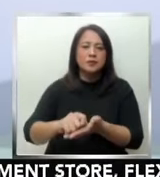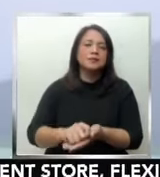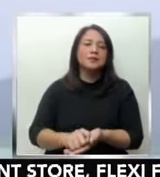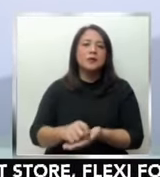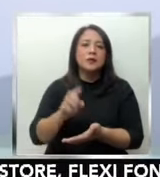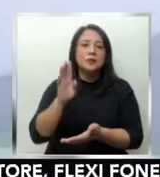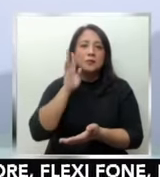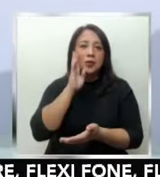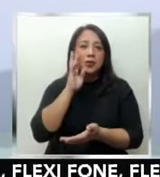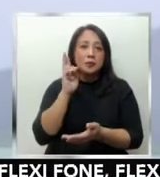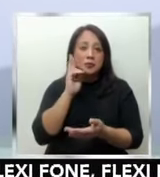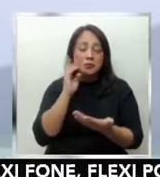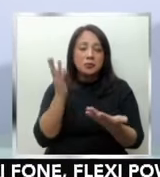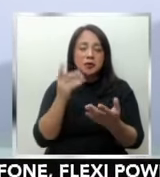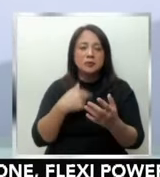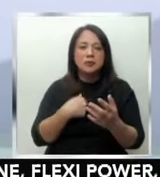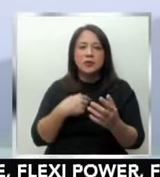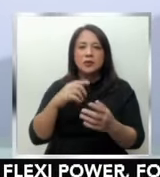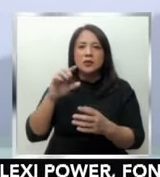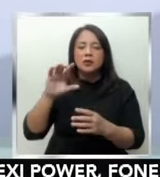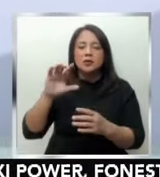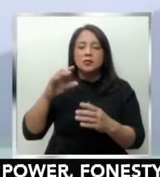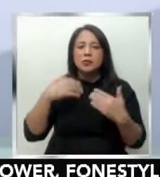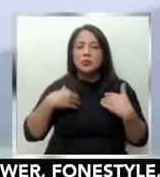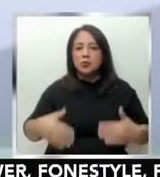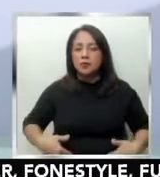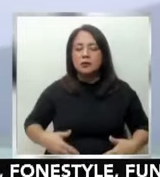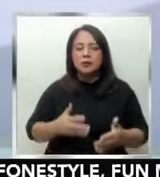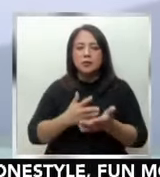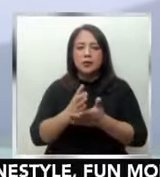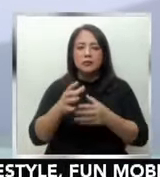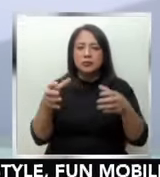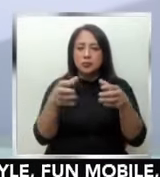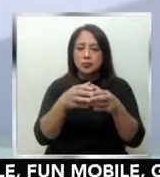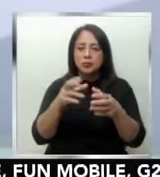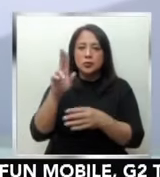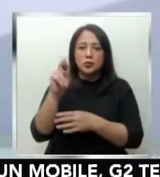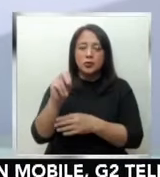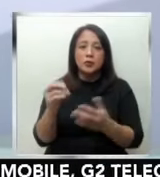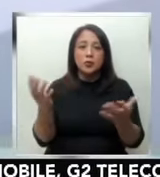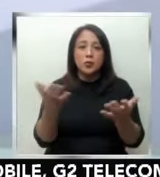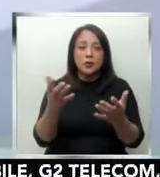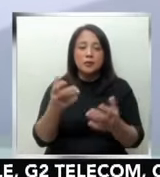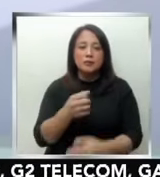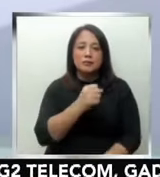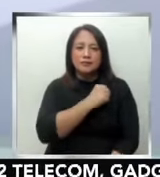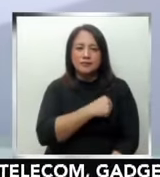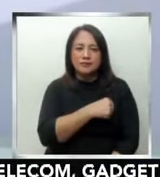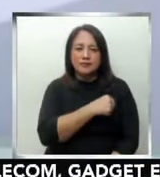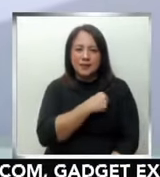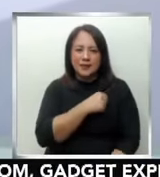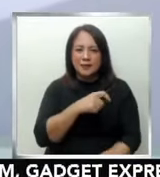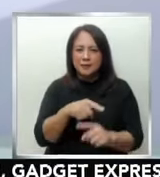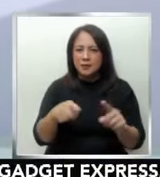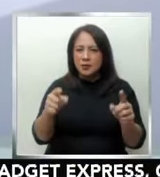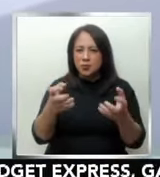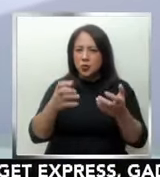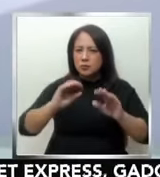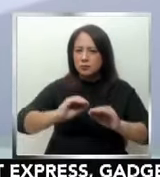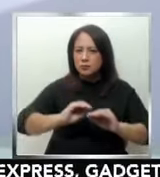pagharap niya sa Human Rights council ng United Nations sa Switzerland pero may paglilinaw diyan ang